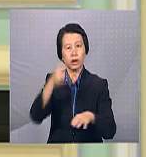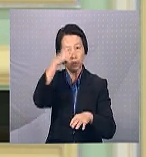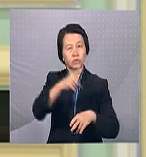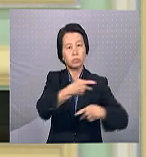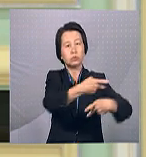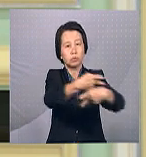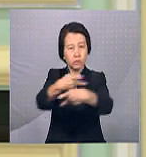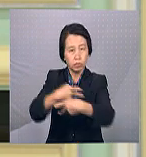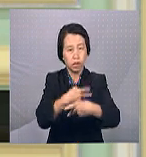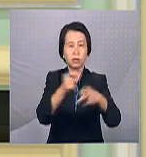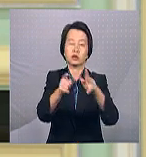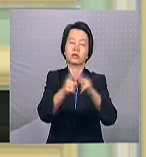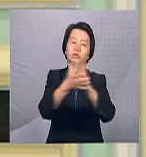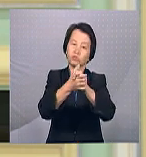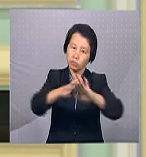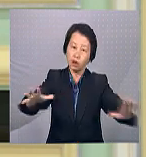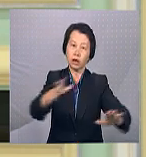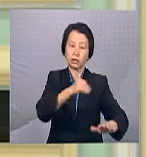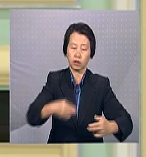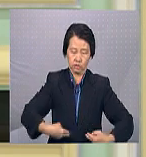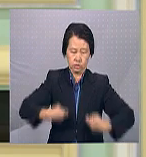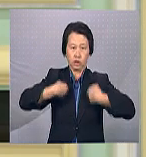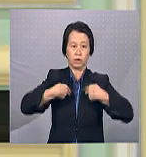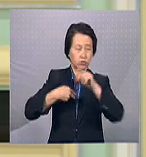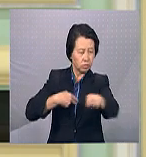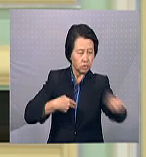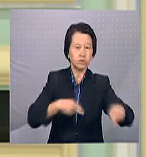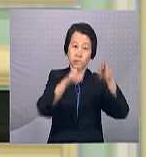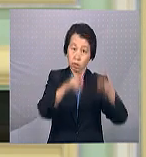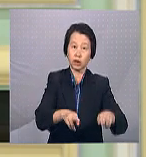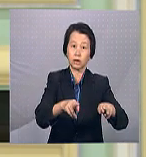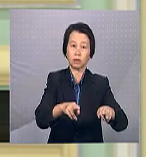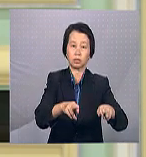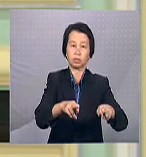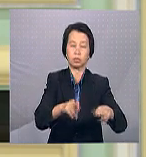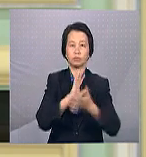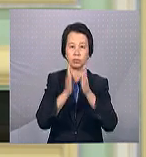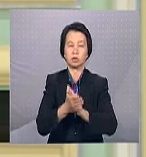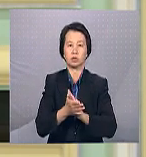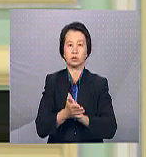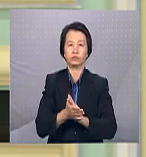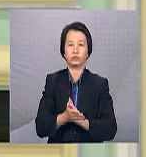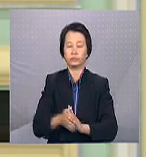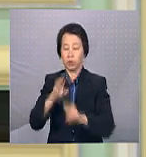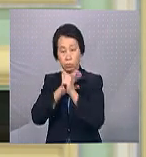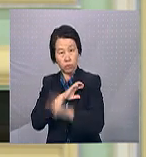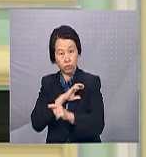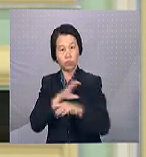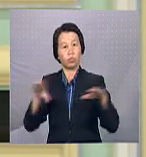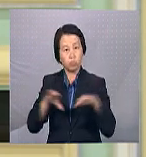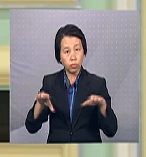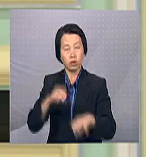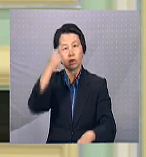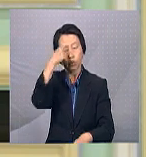menjaga keselamatan dan nyawa rakyat di negara ini. Jadi pihak polis melakukan ini